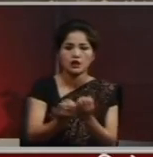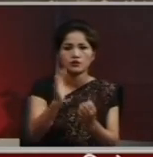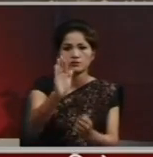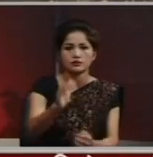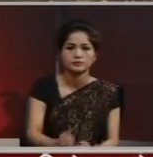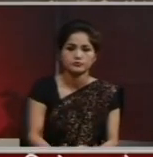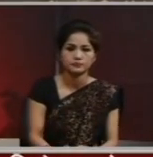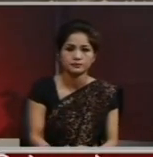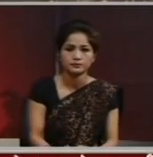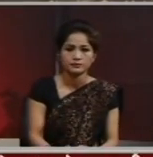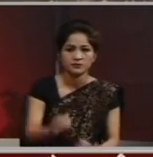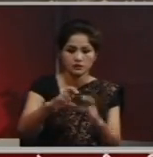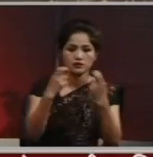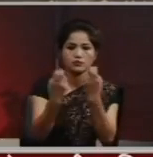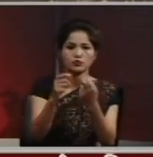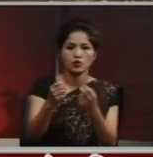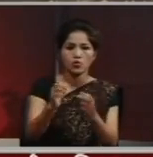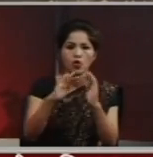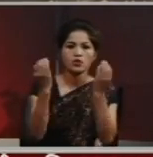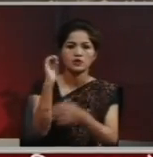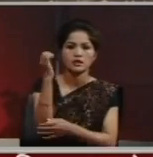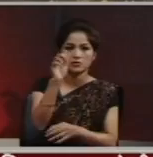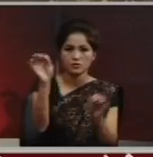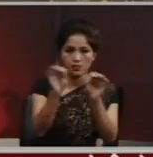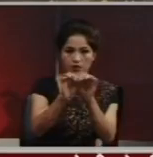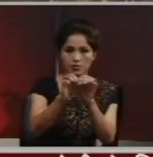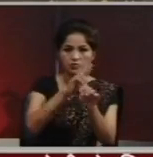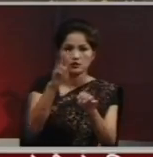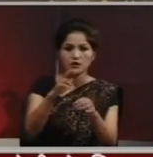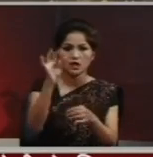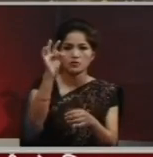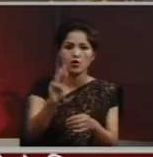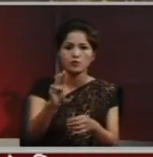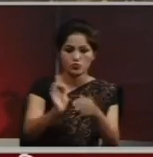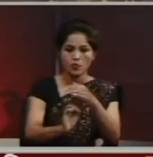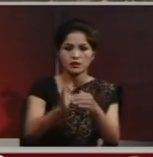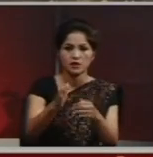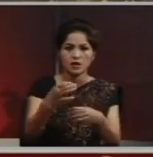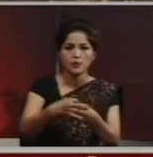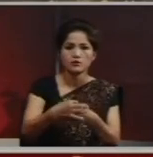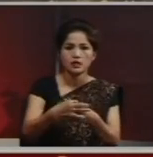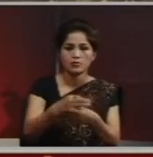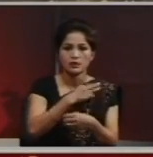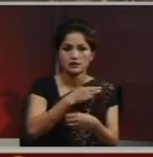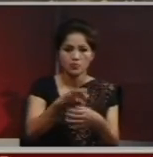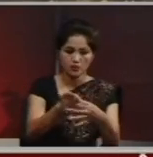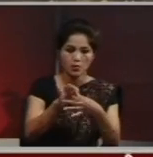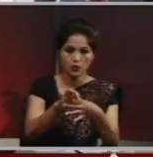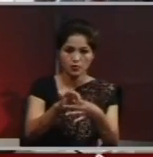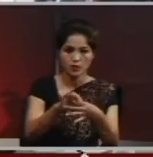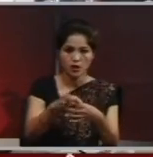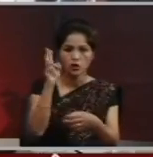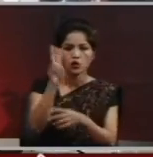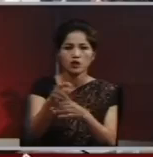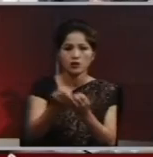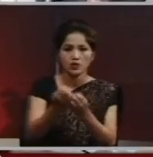छ। संसदको अन्तर्राष्ट्रिय सम्बन्ध तथा श्रम समितिले व्यवसायीको समेत मिलेमतोमा ठगी